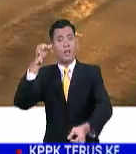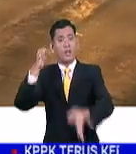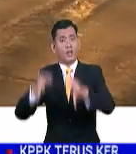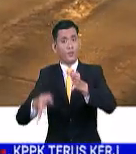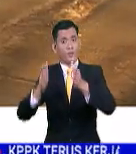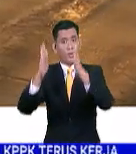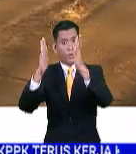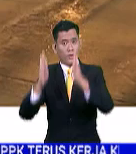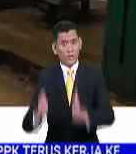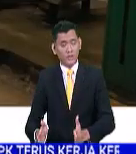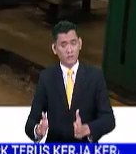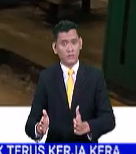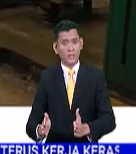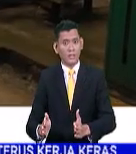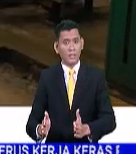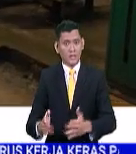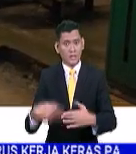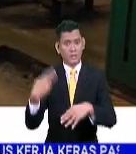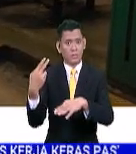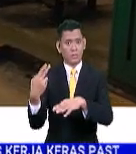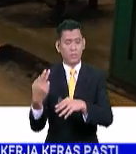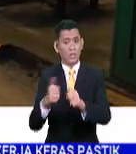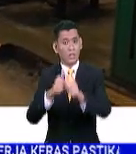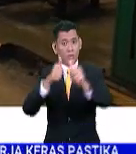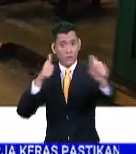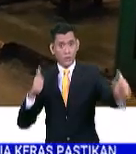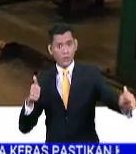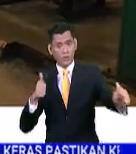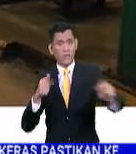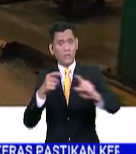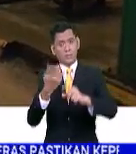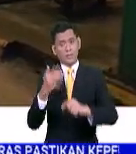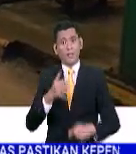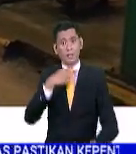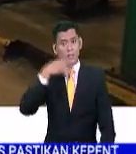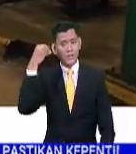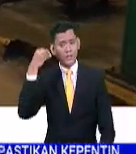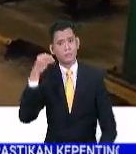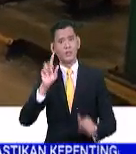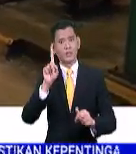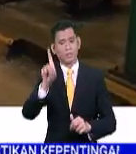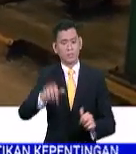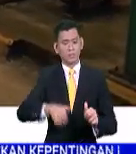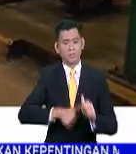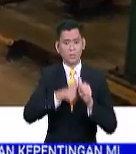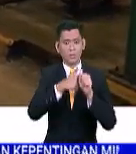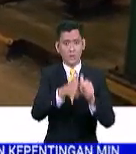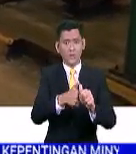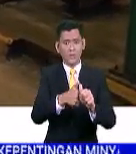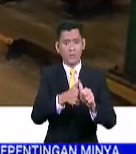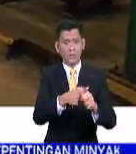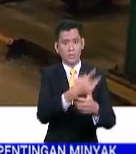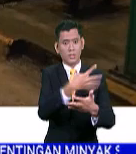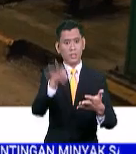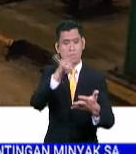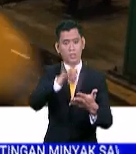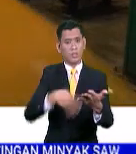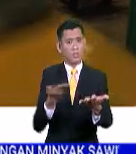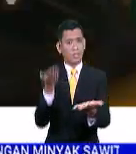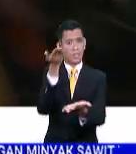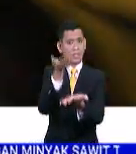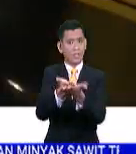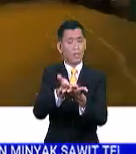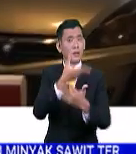dari ibu kota, pihak PLAS menyarankan sentiasa mematuhi jadual cadangan waktu perjalanan TTA dan